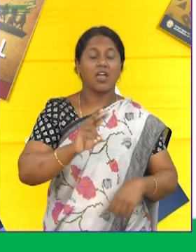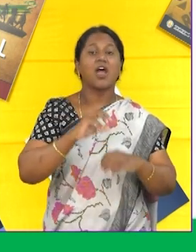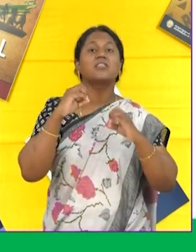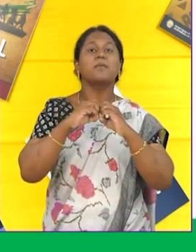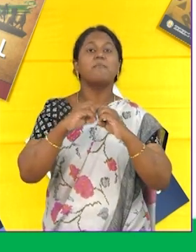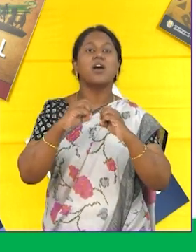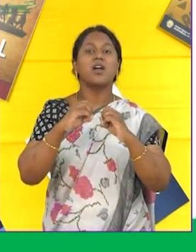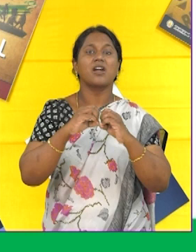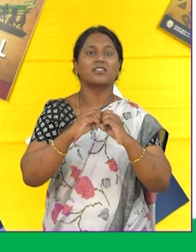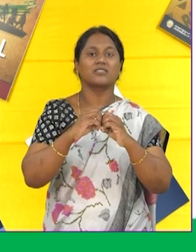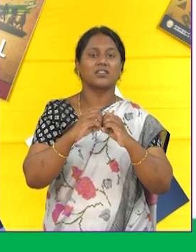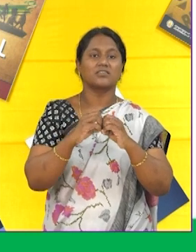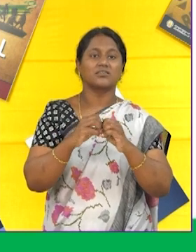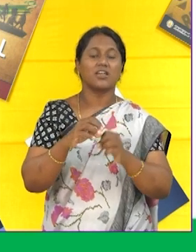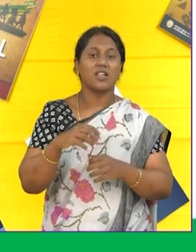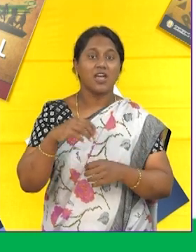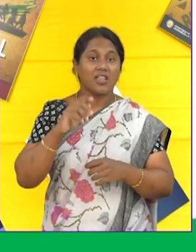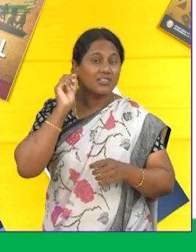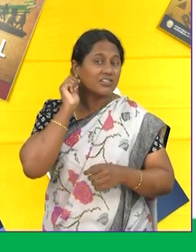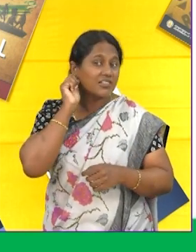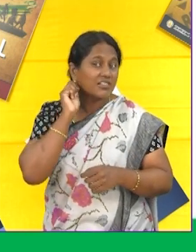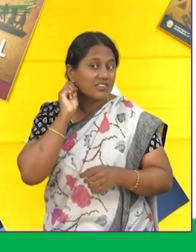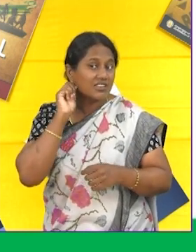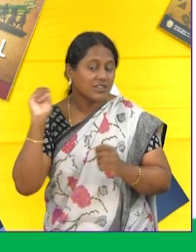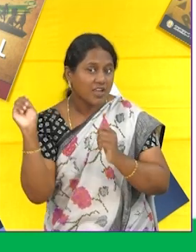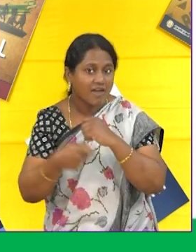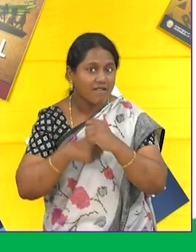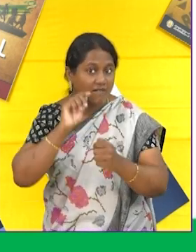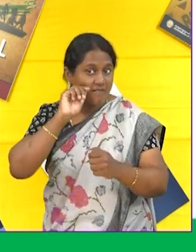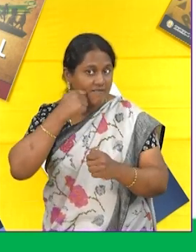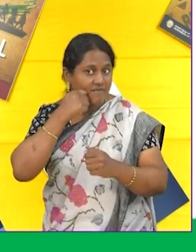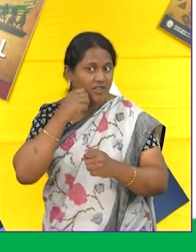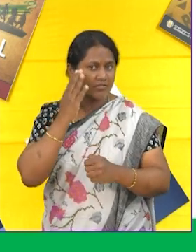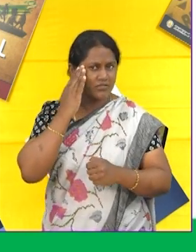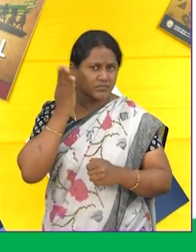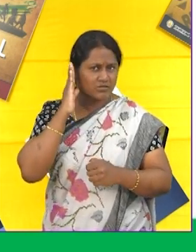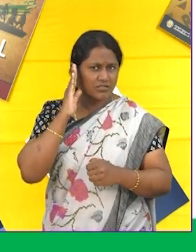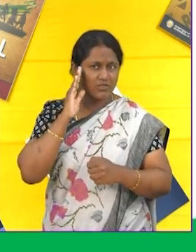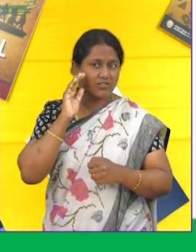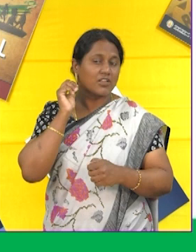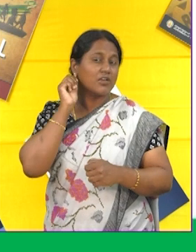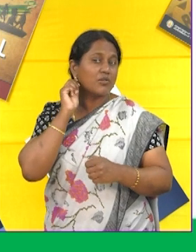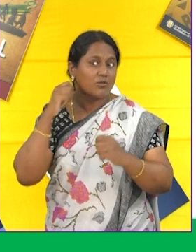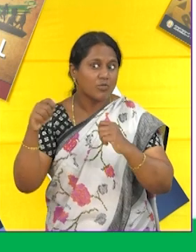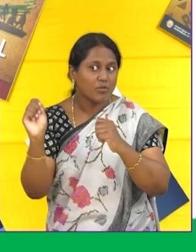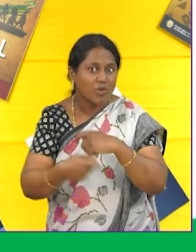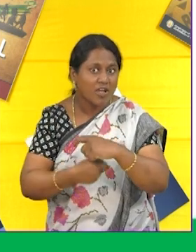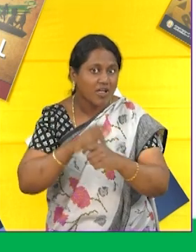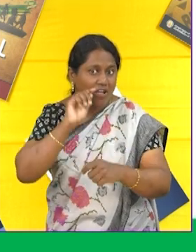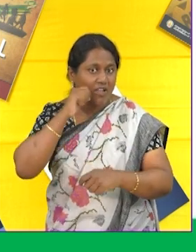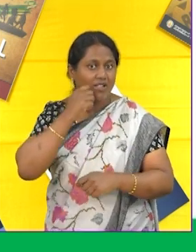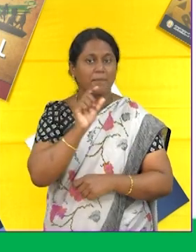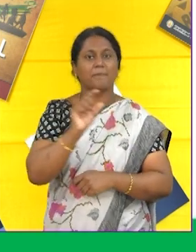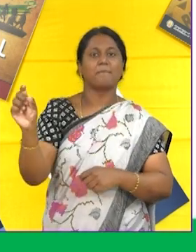burglars. I think you might have already come across the word burglar. burglar na, yes, correct, கொள்ளைக்காரர்கள். a